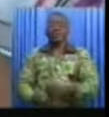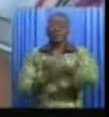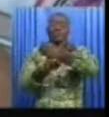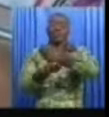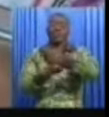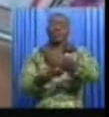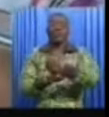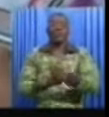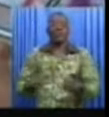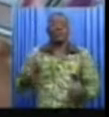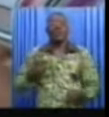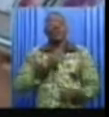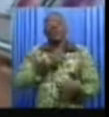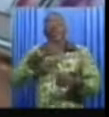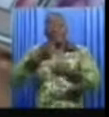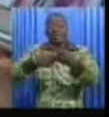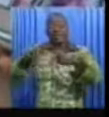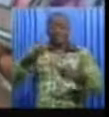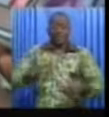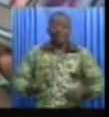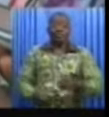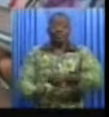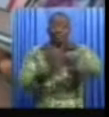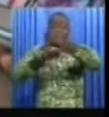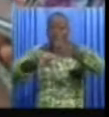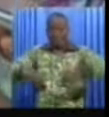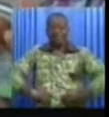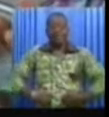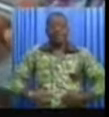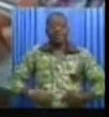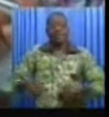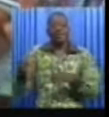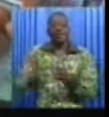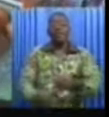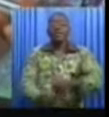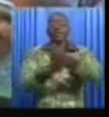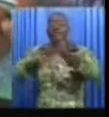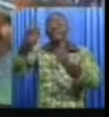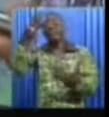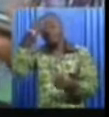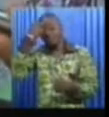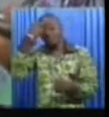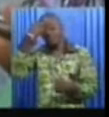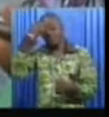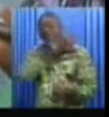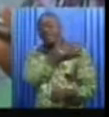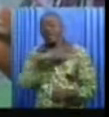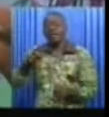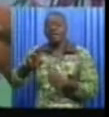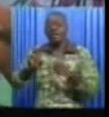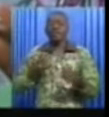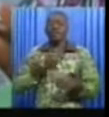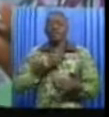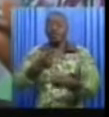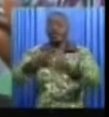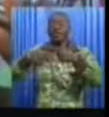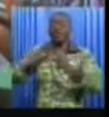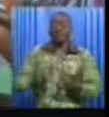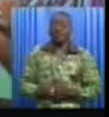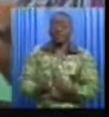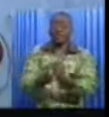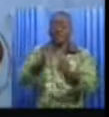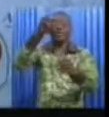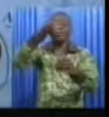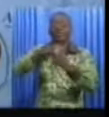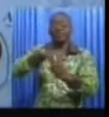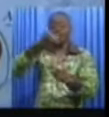On est venu ce soir pour soutenir les jeunes qui ont eu l'engagement de soutenir la politique du gouvernement. Alors nous aussi, nous sommes venus les accompagner dans